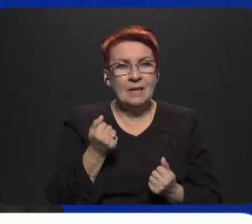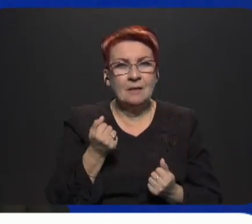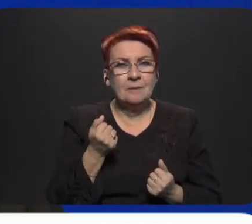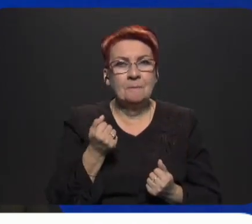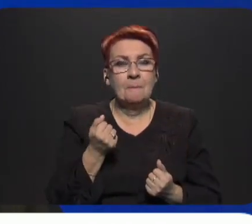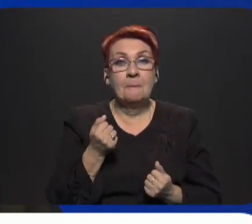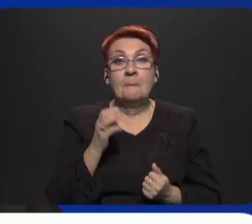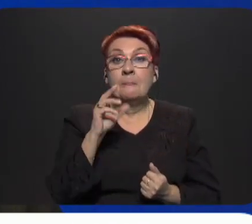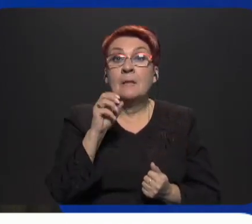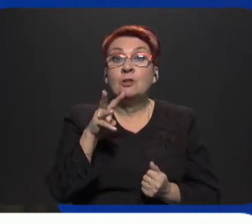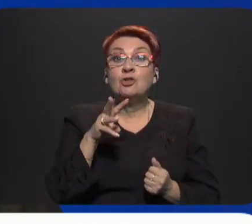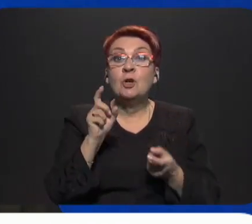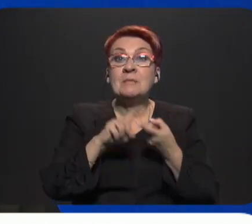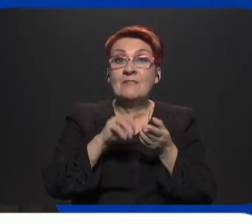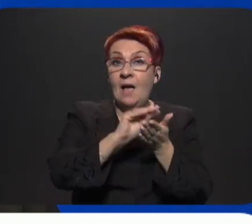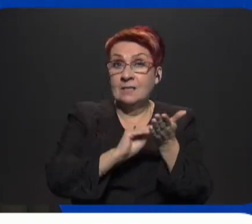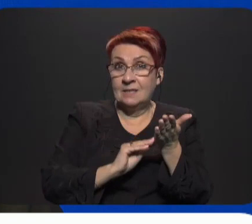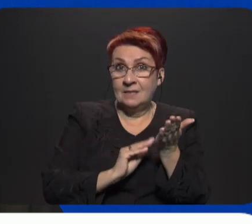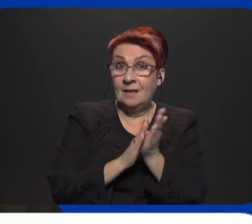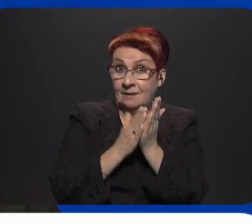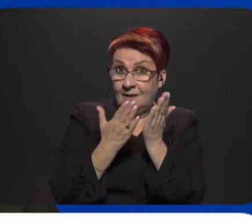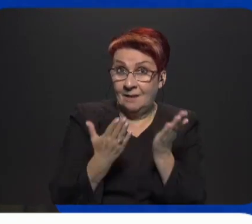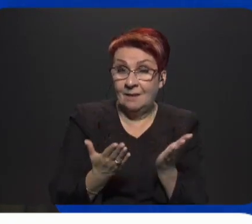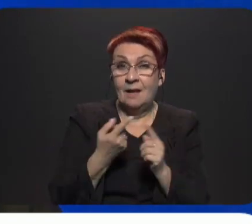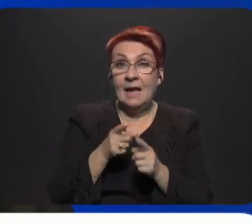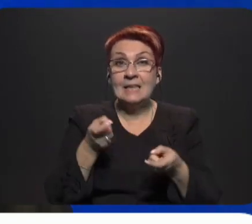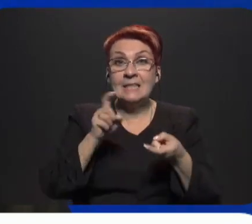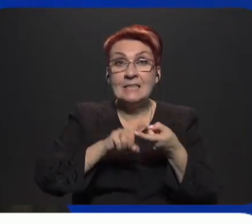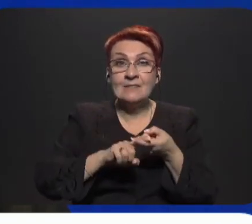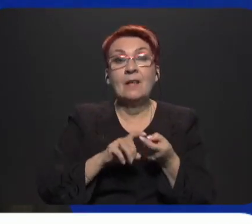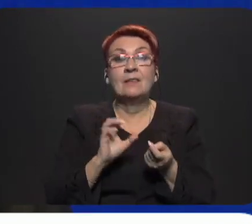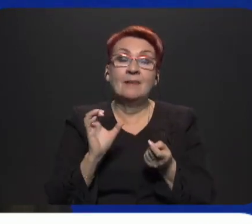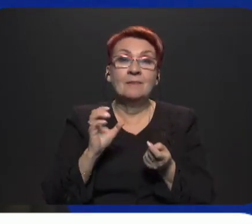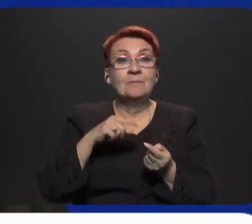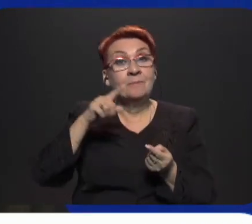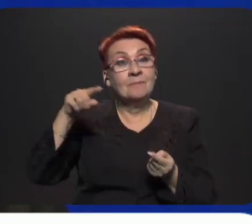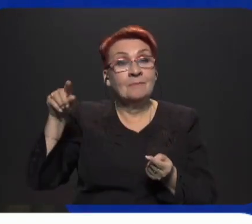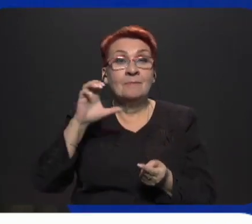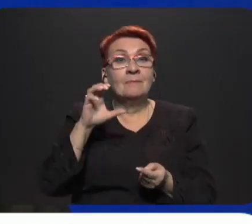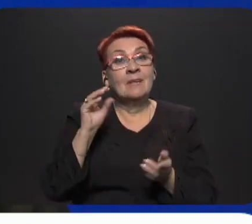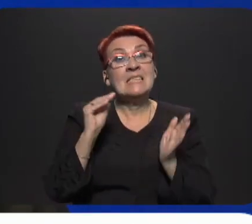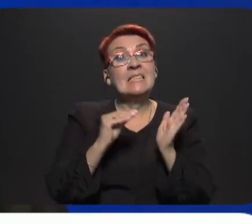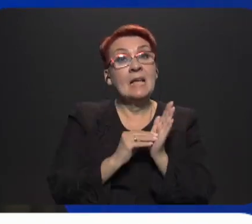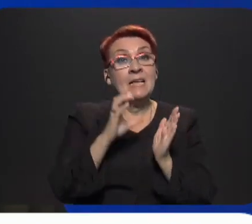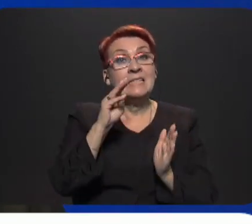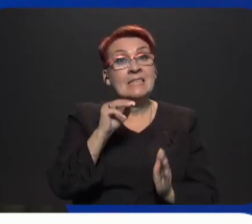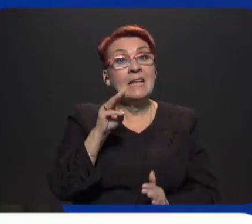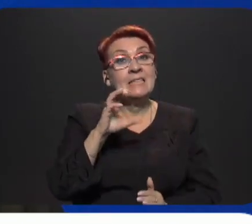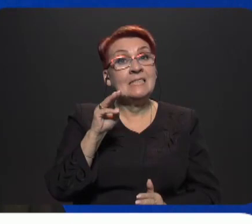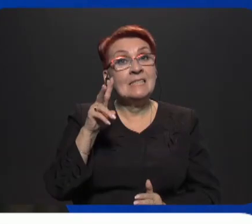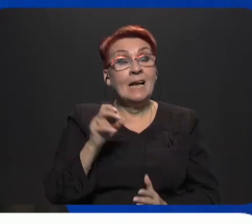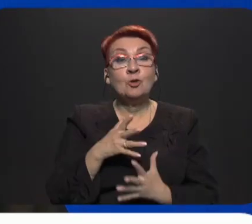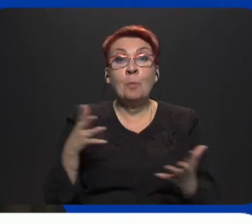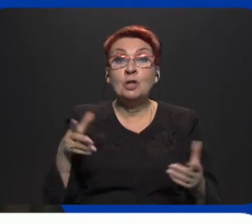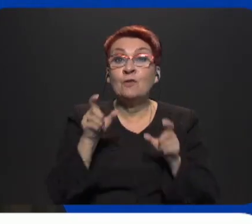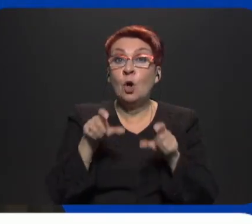Это с чем же связано это? Дело в том, что это связано со статистикой. Статистика такова, что большинство